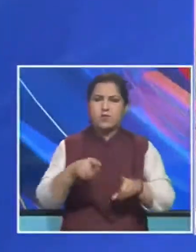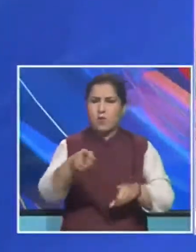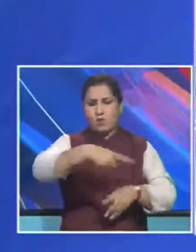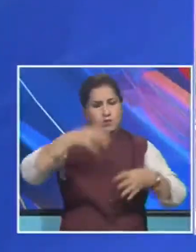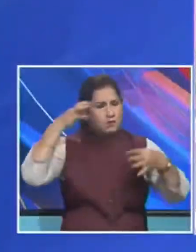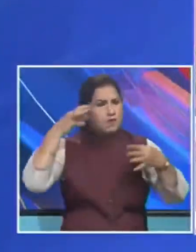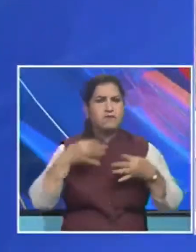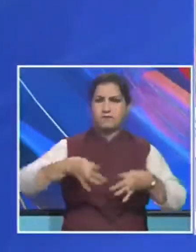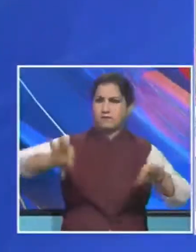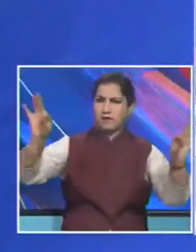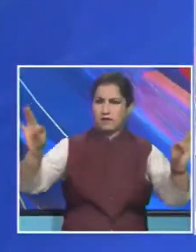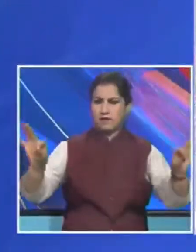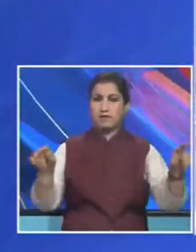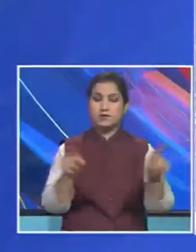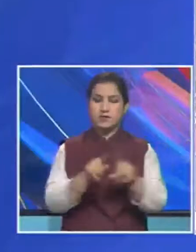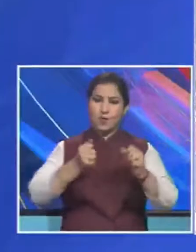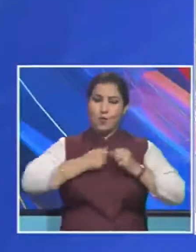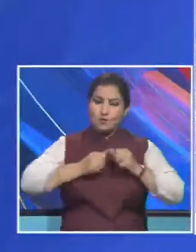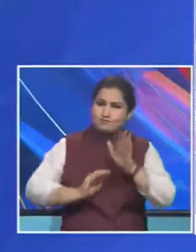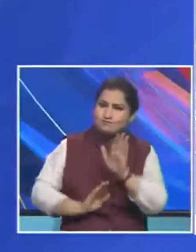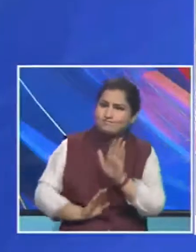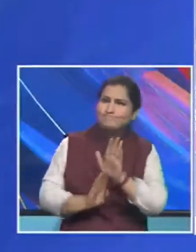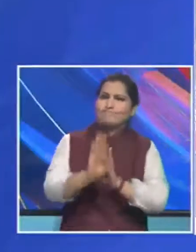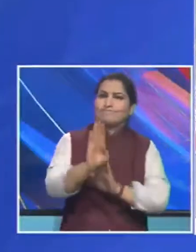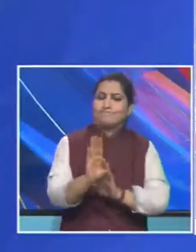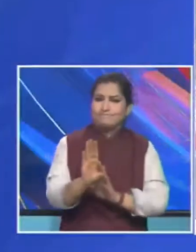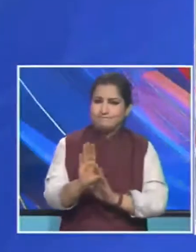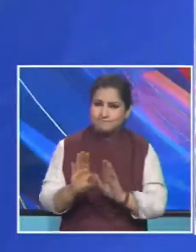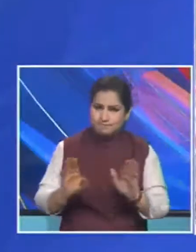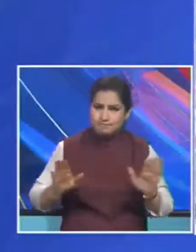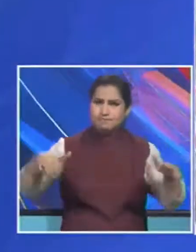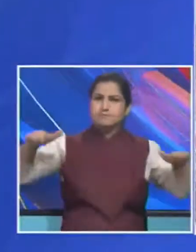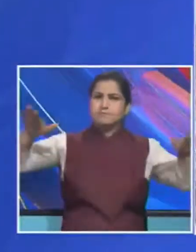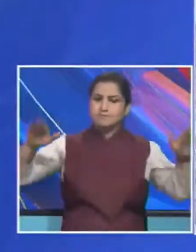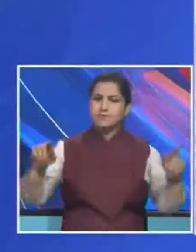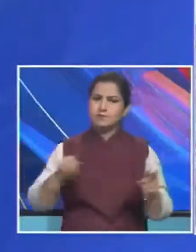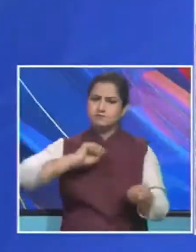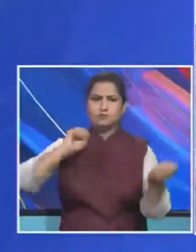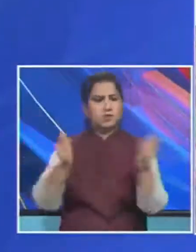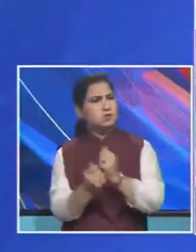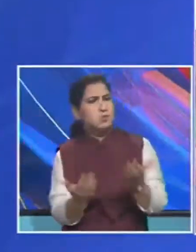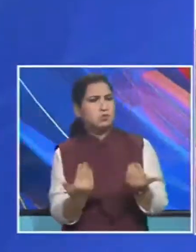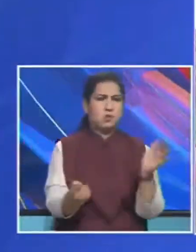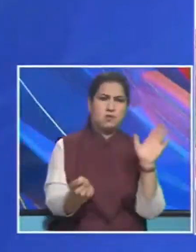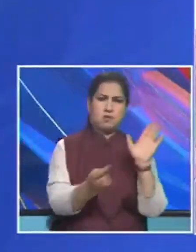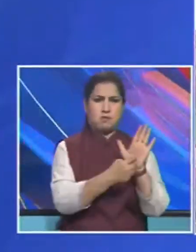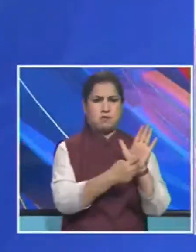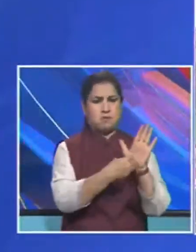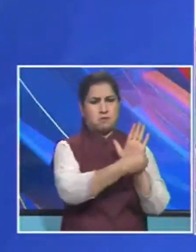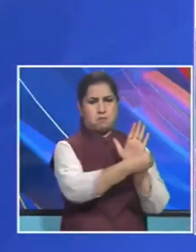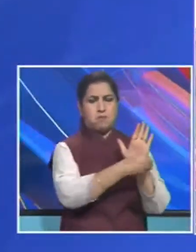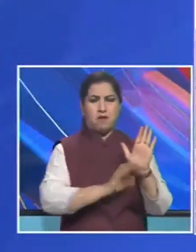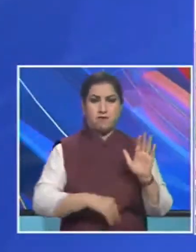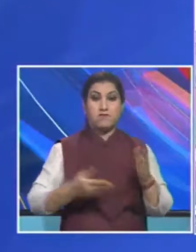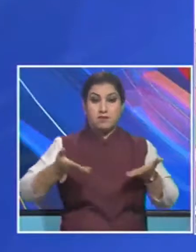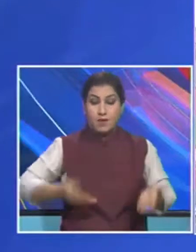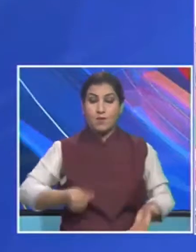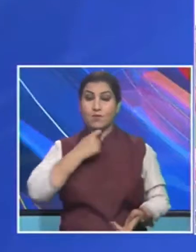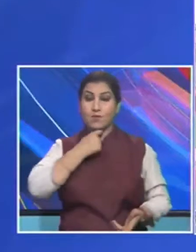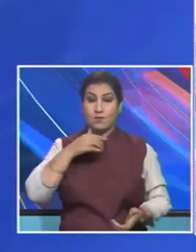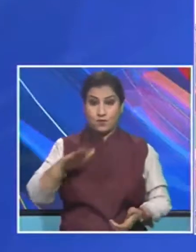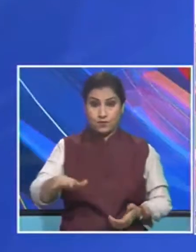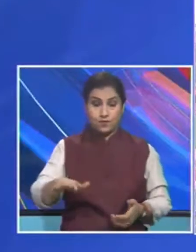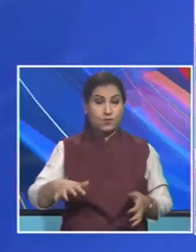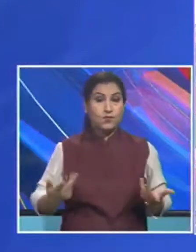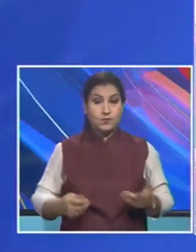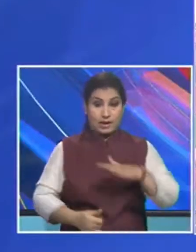to give us wings to grow, fly, and change. And as we await the swearing-in ceremony of India's